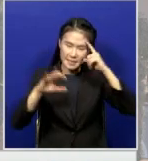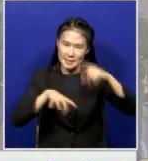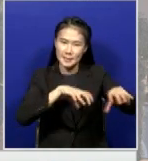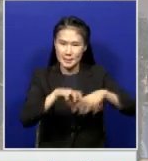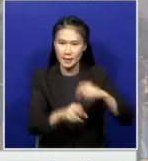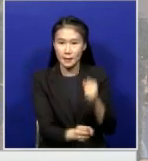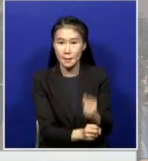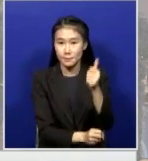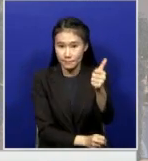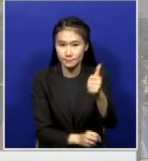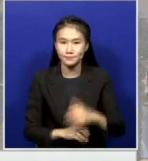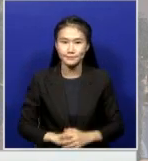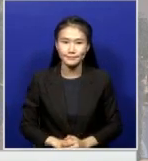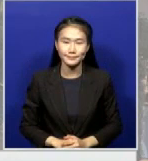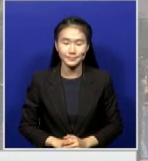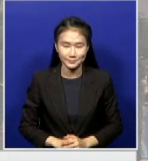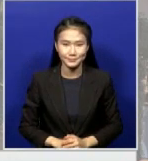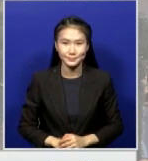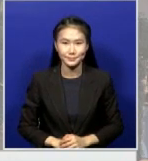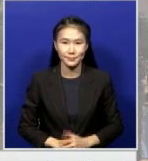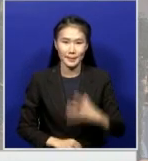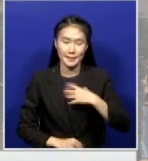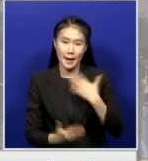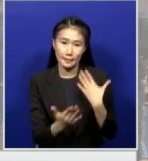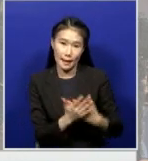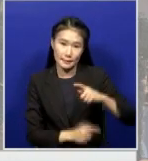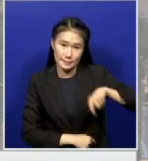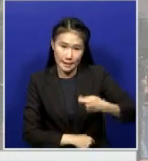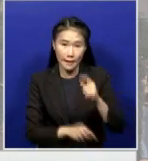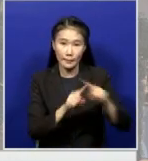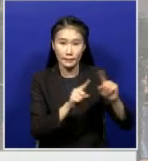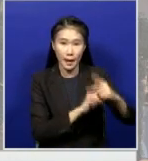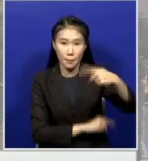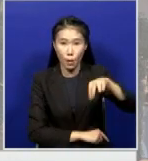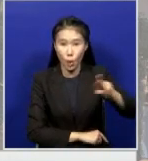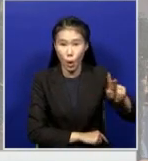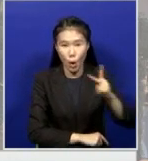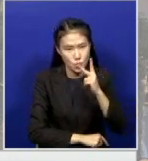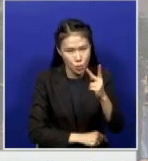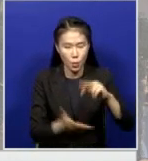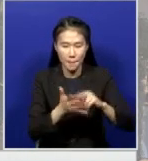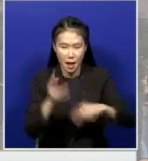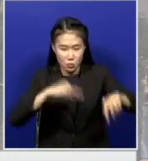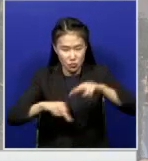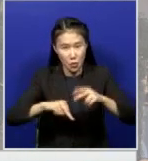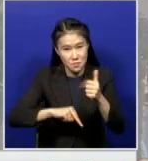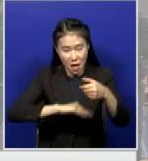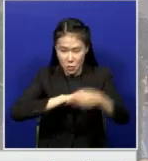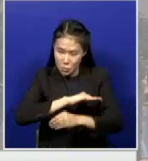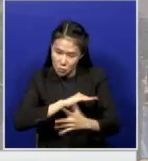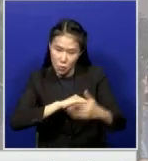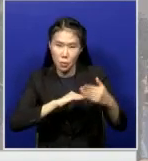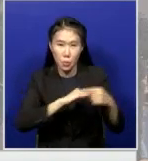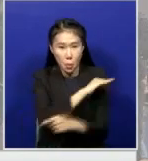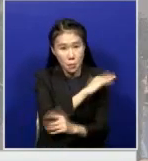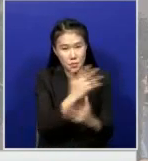การได้นอกจากนี้เพื่อการใช้จ่ายเงินกู้ตามพระราชกำหนดนี้เป็นไปอย่างคุ้มค่าโปร่งใสและตรวจสอบได้รัฐบาล